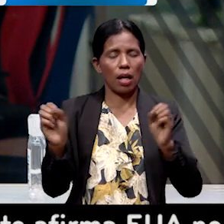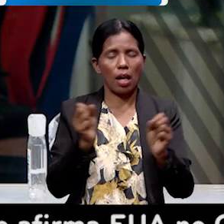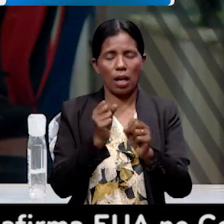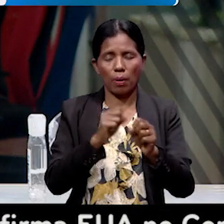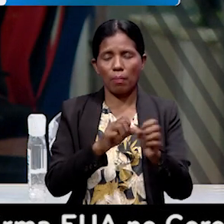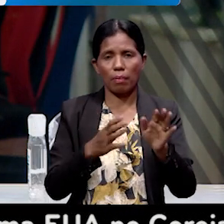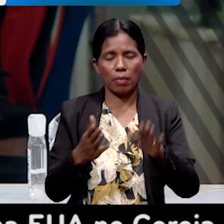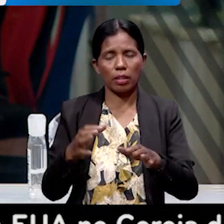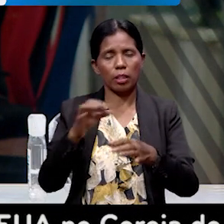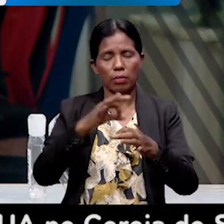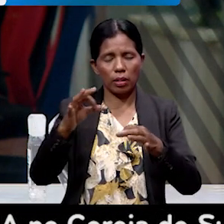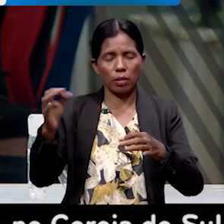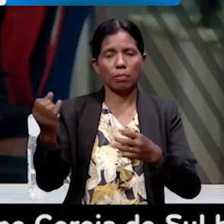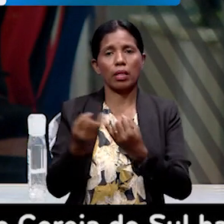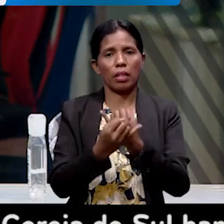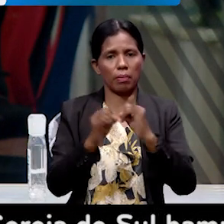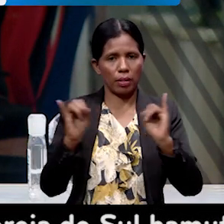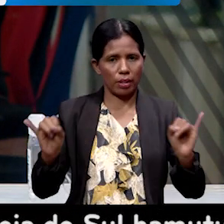ba ukun rasikan.